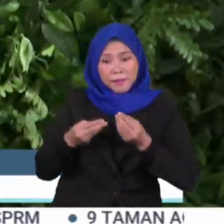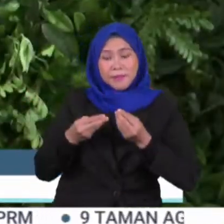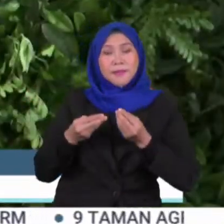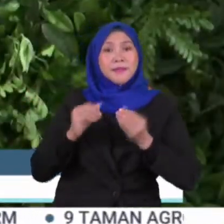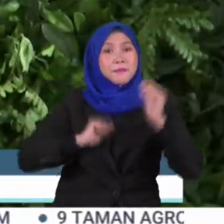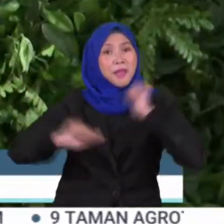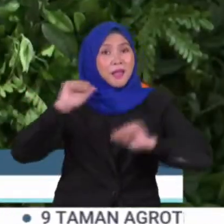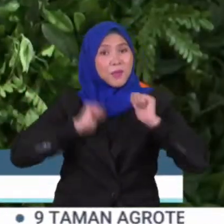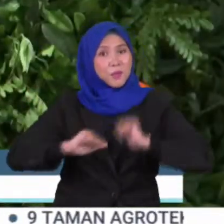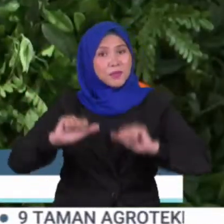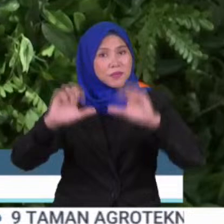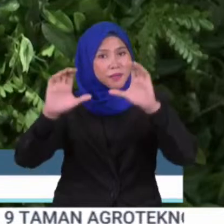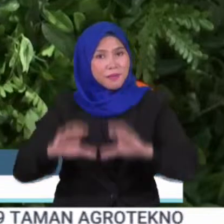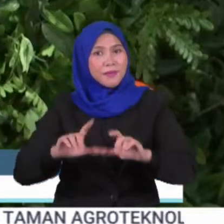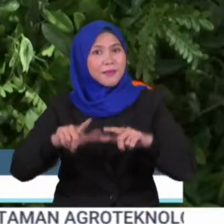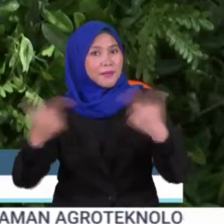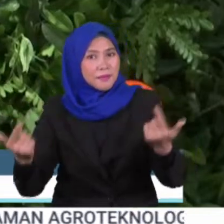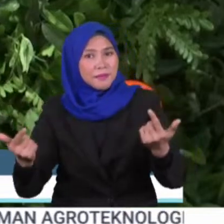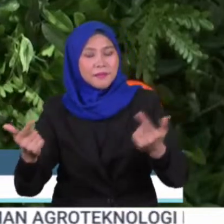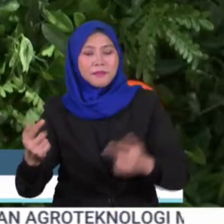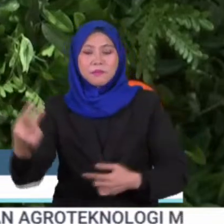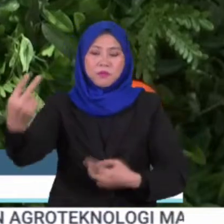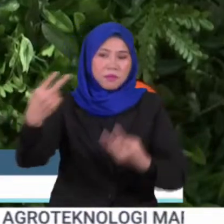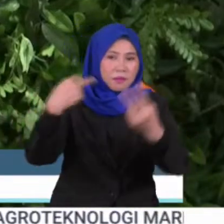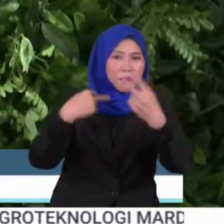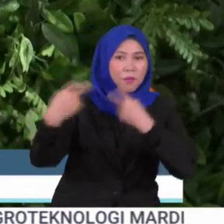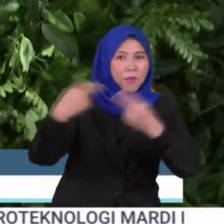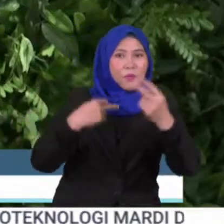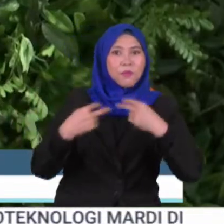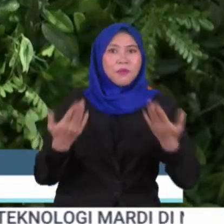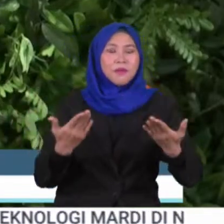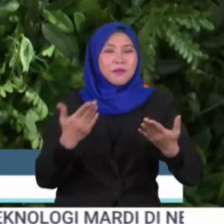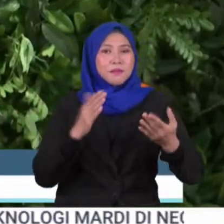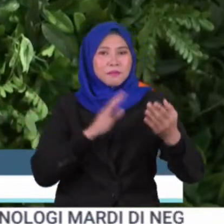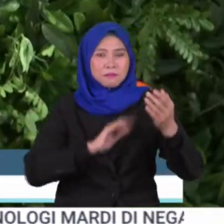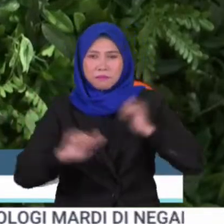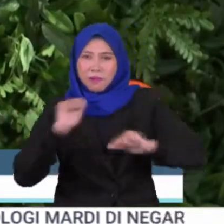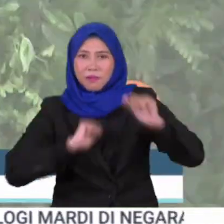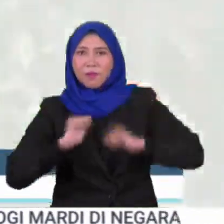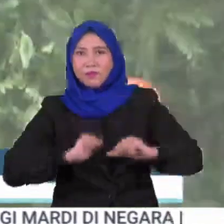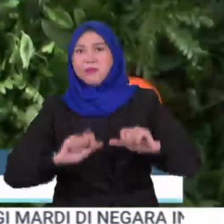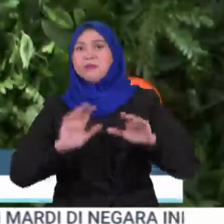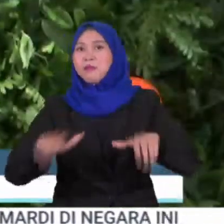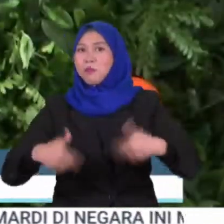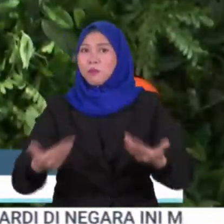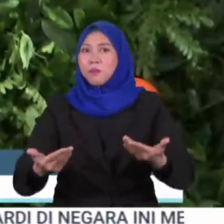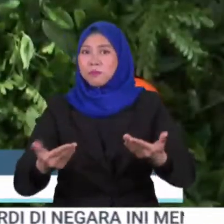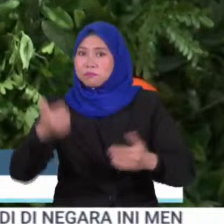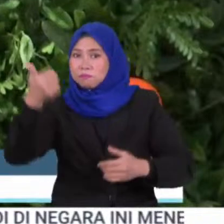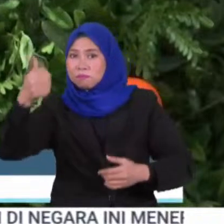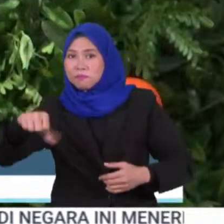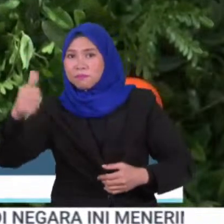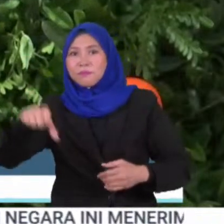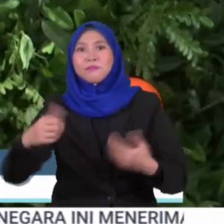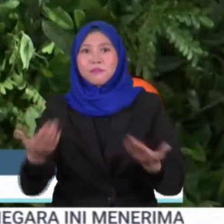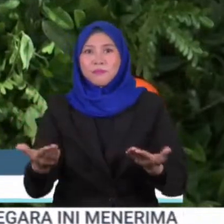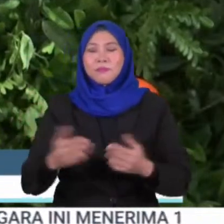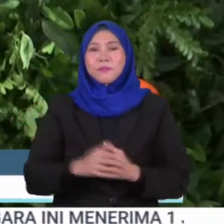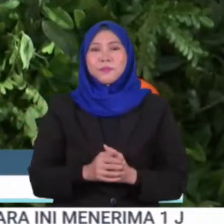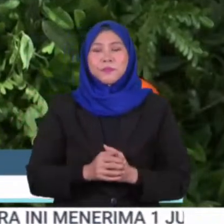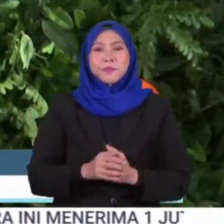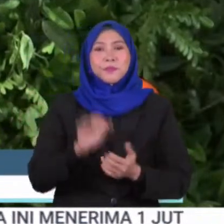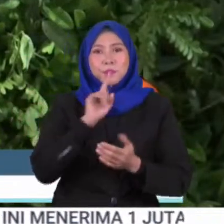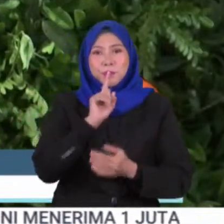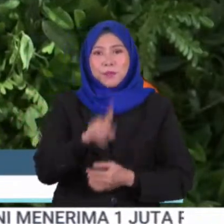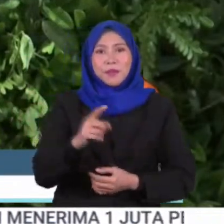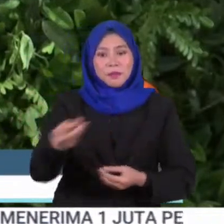yang berbeza, semestinya dia nak tengok karakter kita, kita bawa karakter tu macam mana. Dia bagi Fifi one of